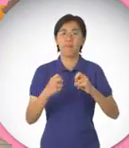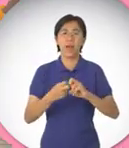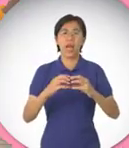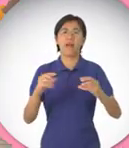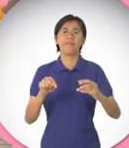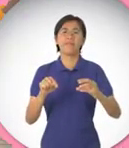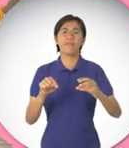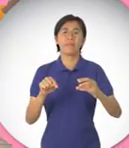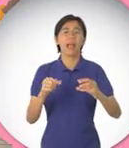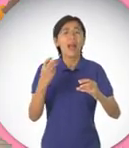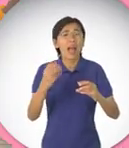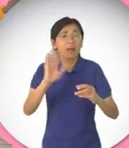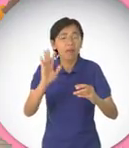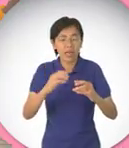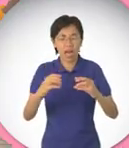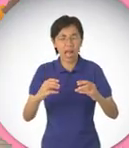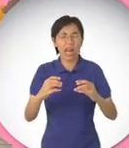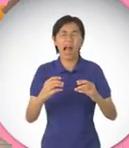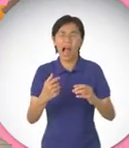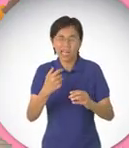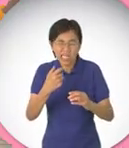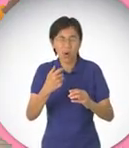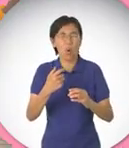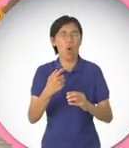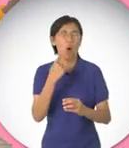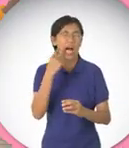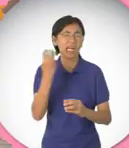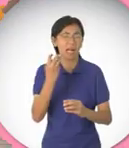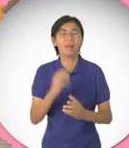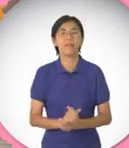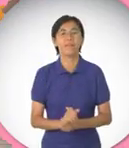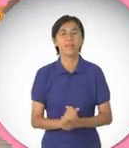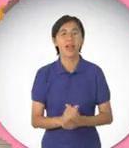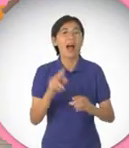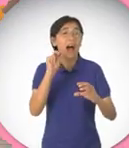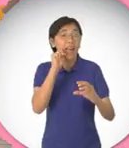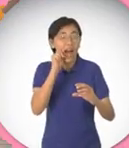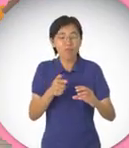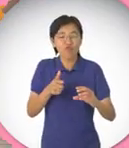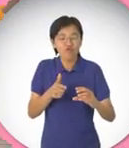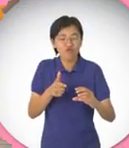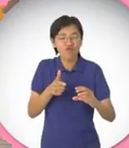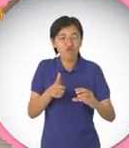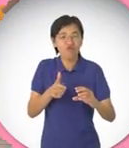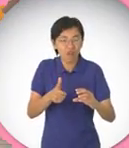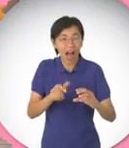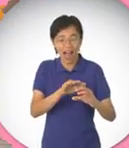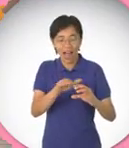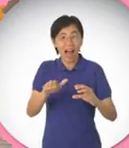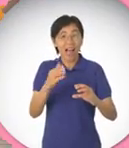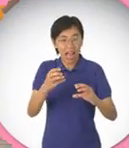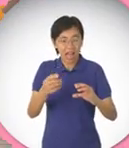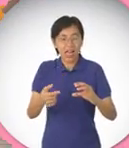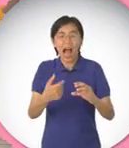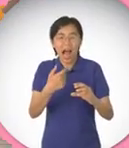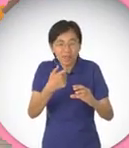ข็งอย่างเดียวมันจะแข็งแล้วมันเหนียวแข็งกระด้างใช่แต่ถ้าเกิดว่าเราพ่นน้ำเข้าไปเนี่ยผิวมันจะบางแข็งแต่บางเพราะฉะนั้นทานแล้วจะกรอบ ค่